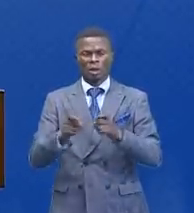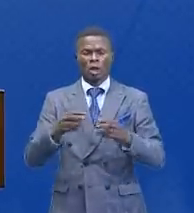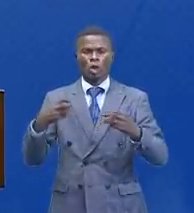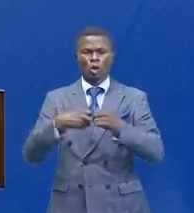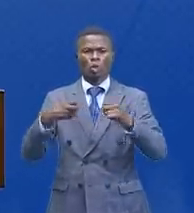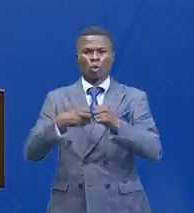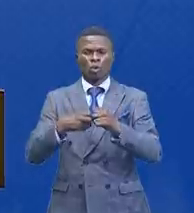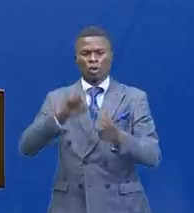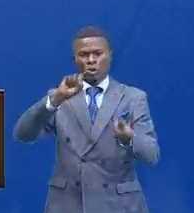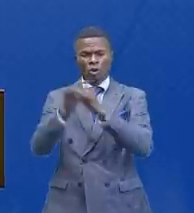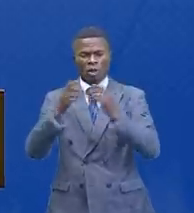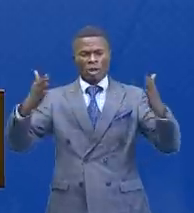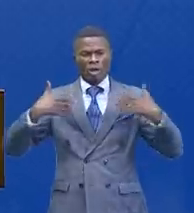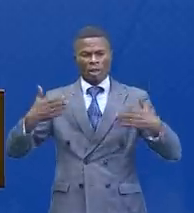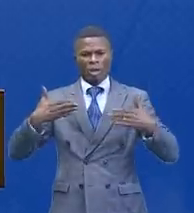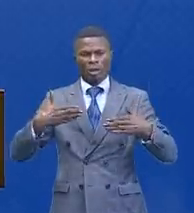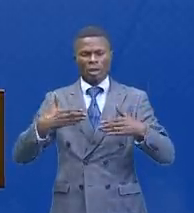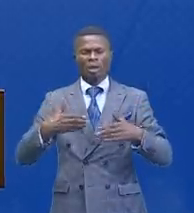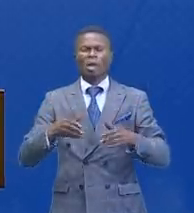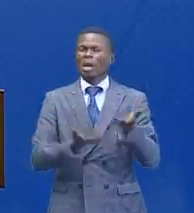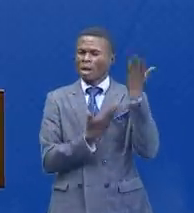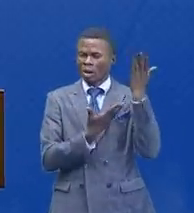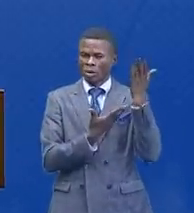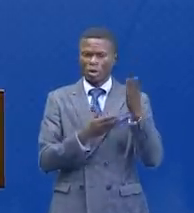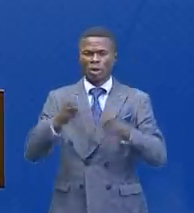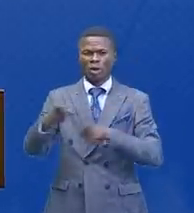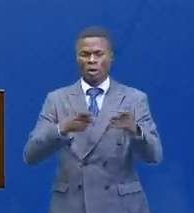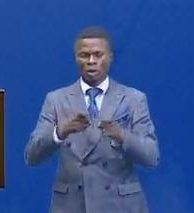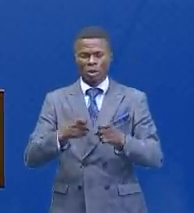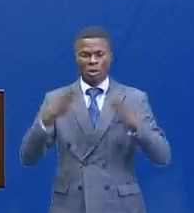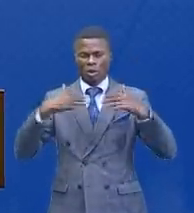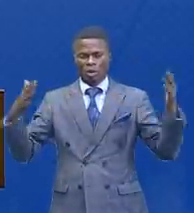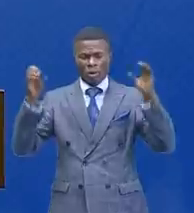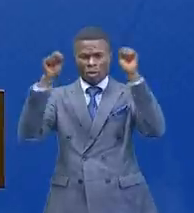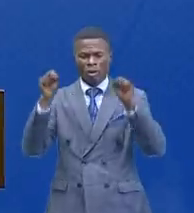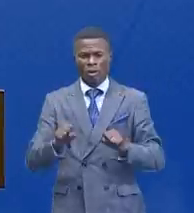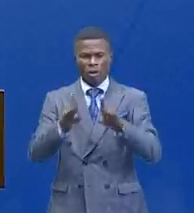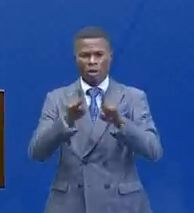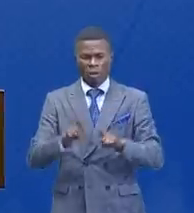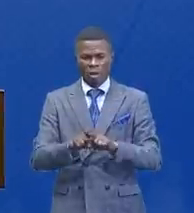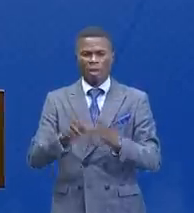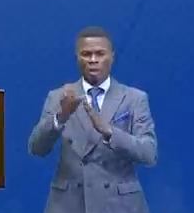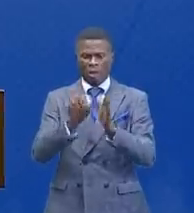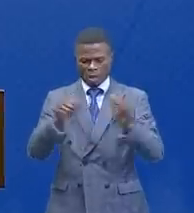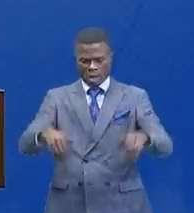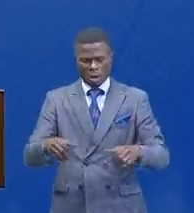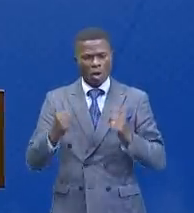l'énergie, les changements climatiques et ses impacts, la gestion des écosystèmes ainsi que l'agriculture